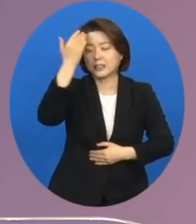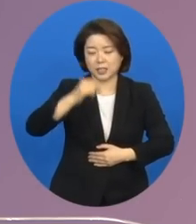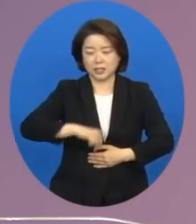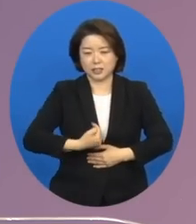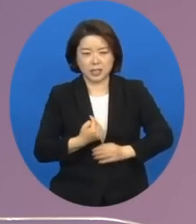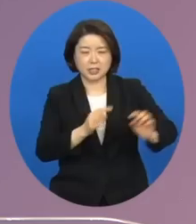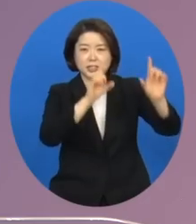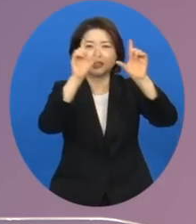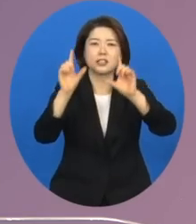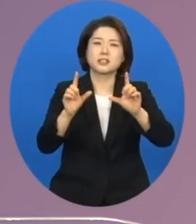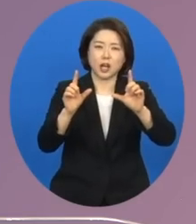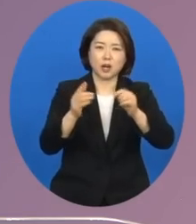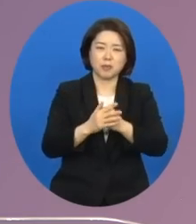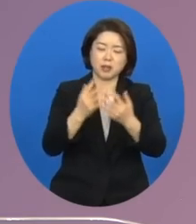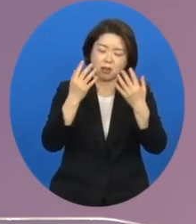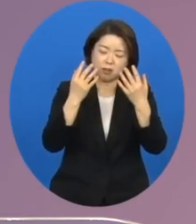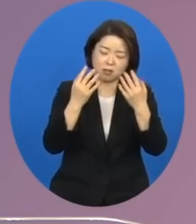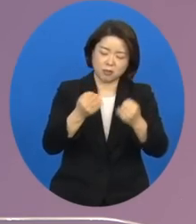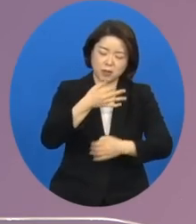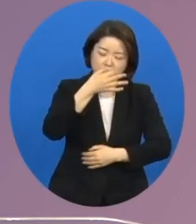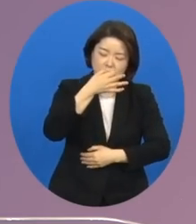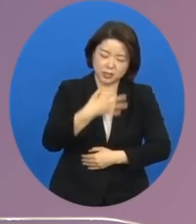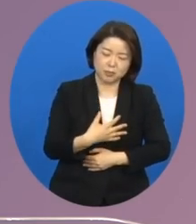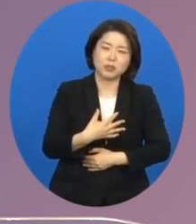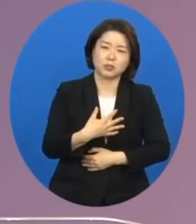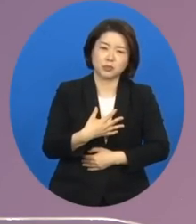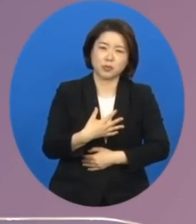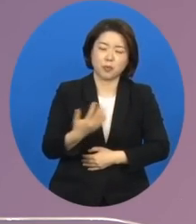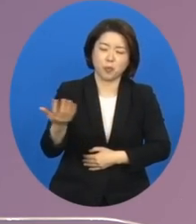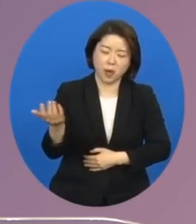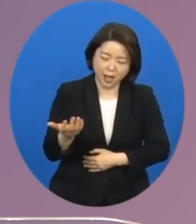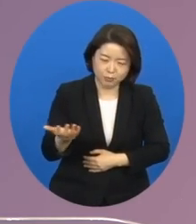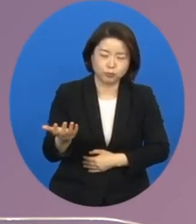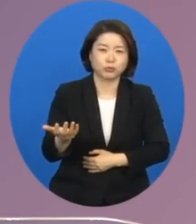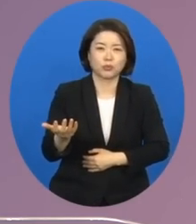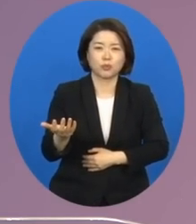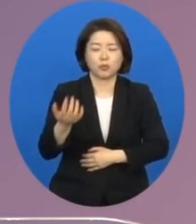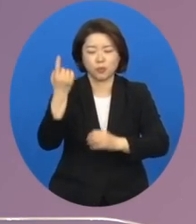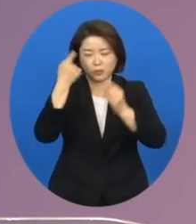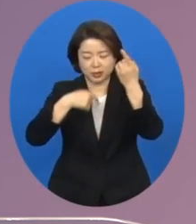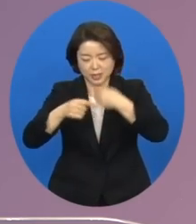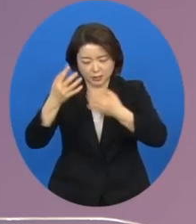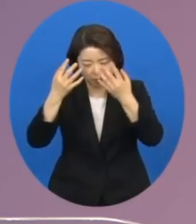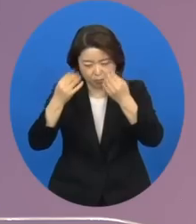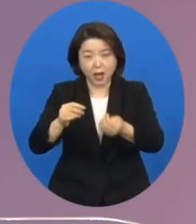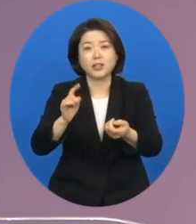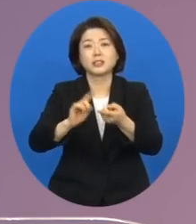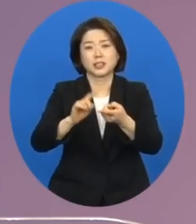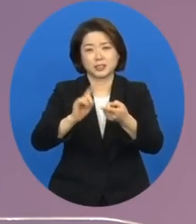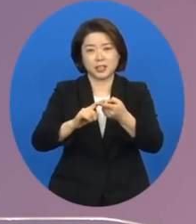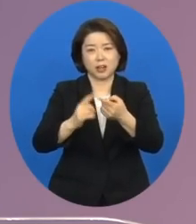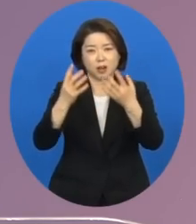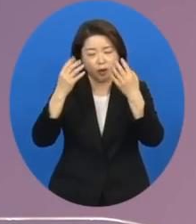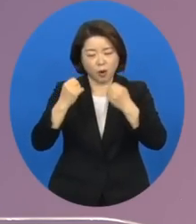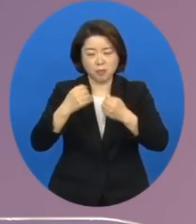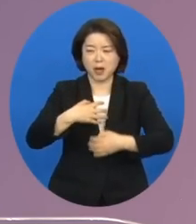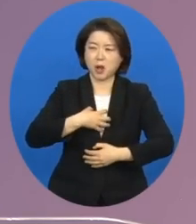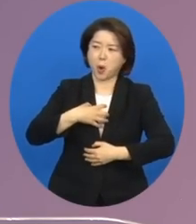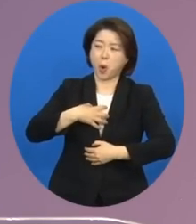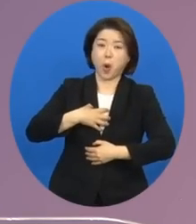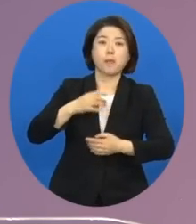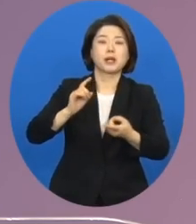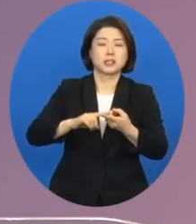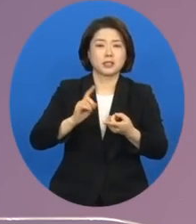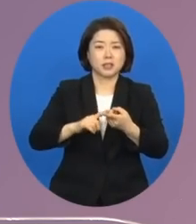자신들의 삶이 얼마나 힘들고 아프고 상처 많은지 얼마나 험한지에